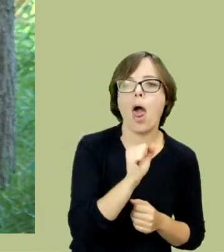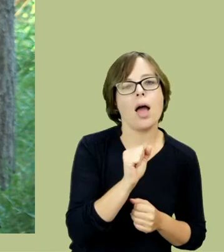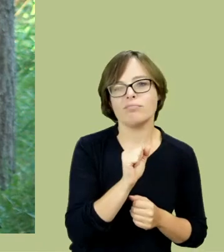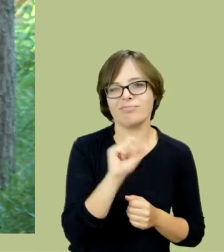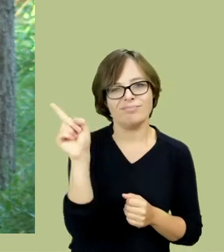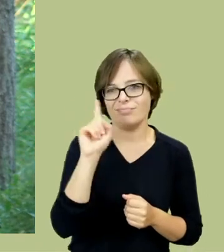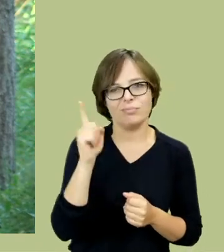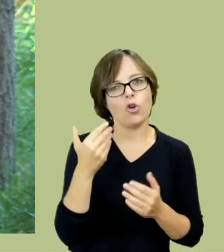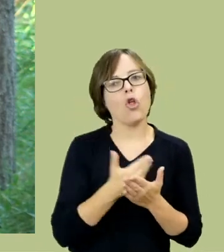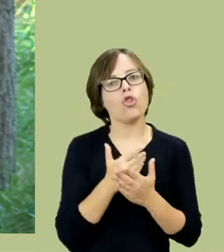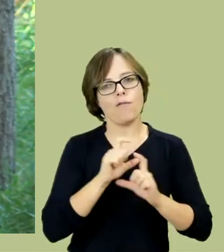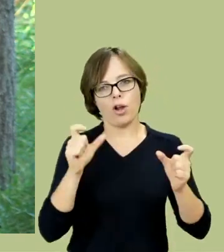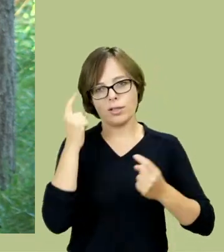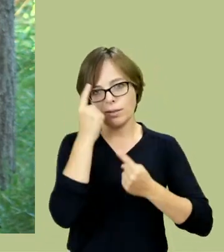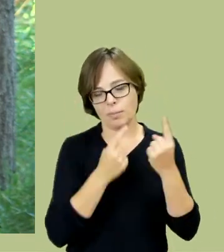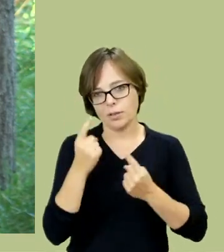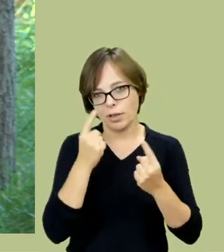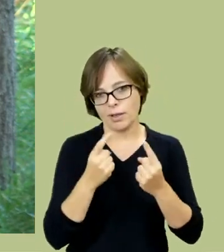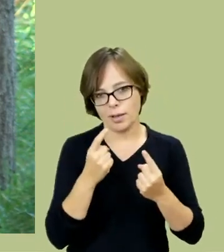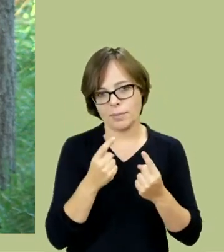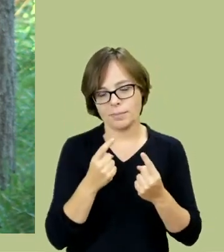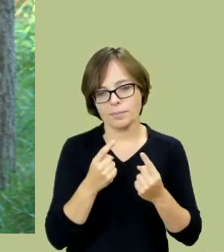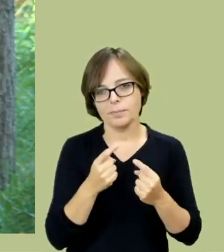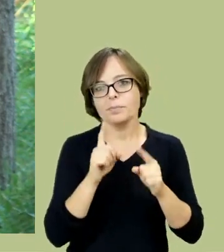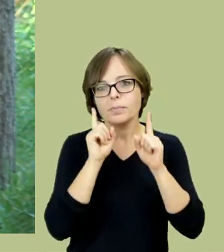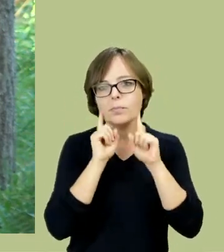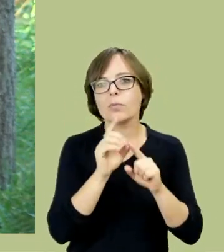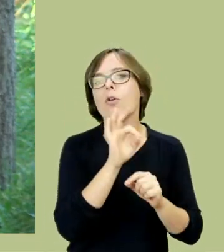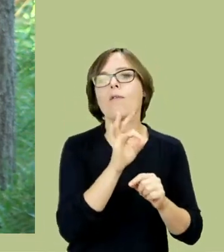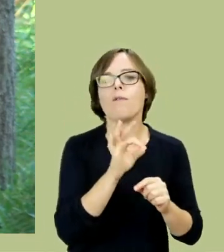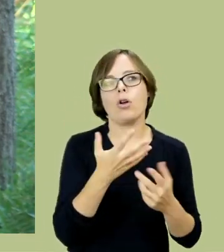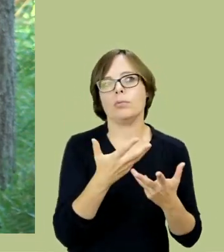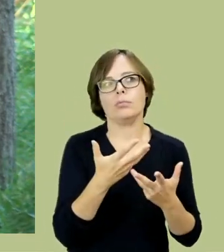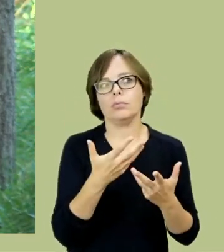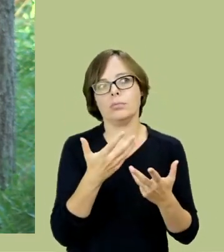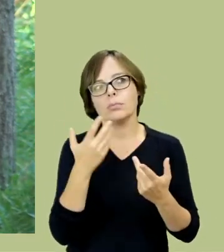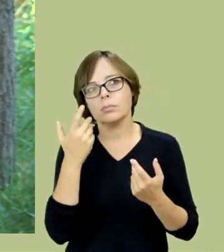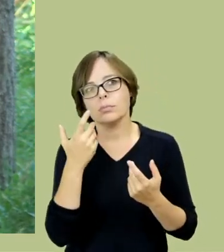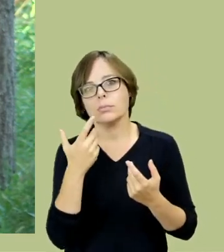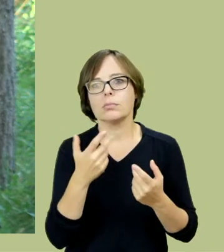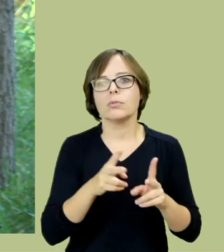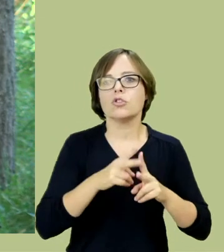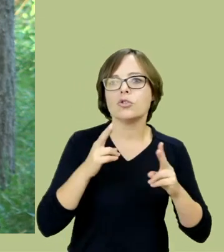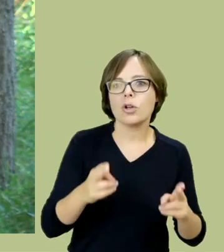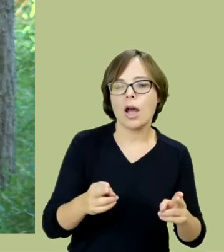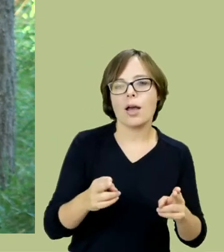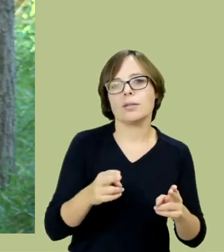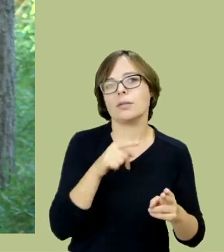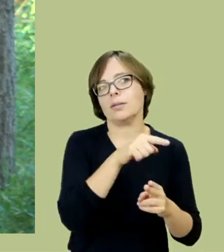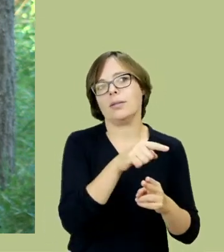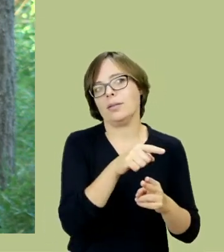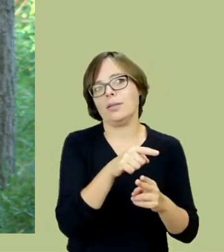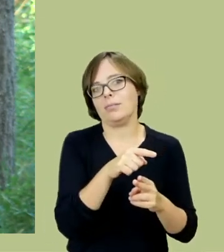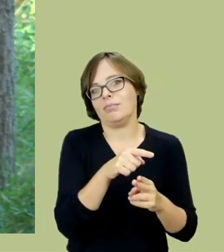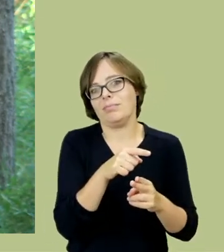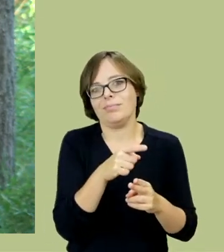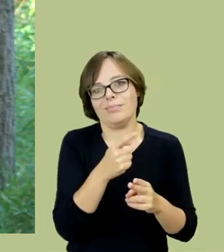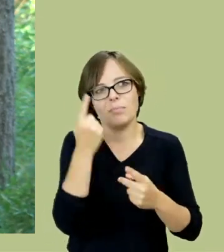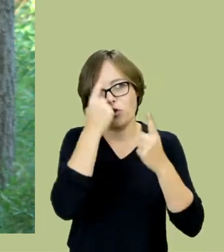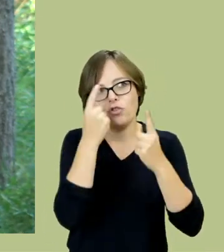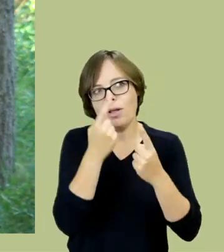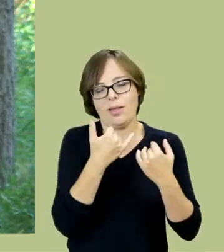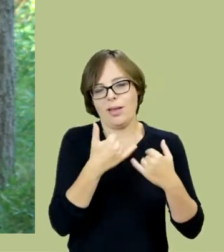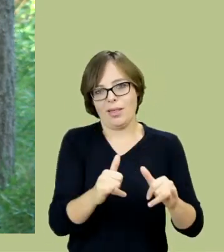nie, wyprzedziła swoją epokę, była kobietą, można powiedzieć, mentalności naszych czasów. Stwierdziła,